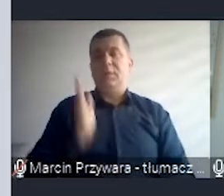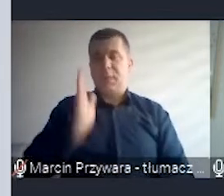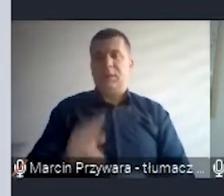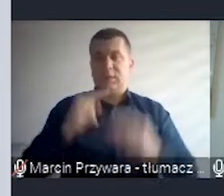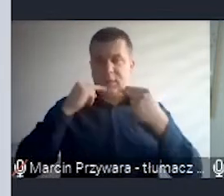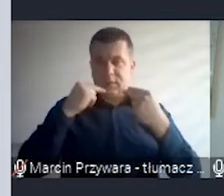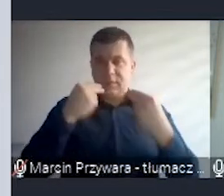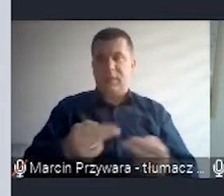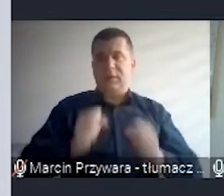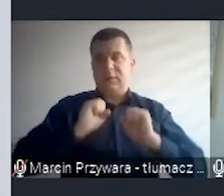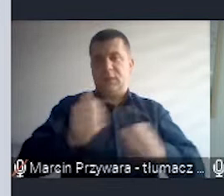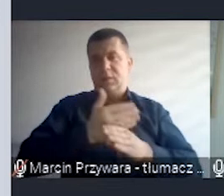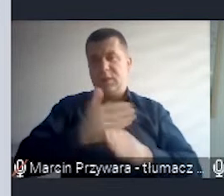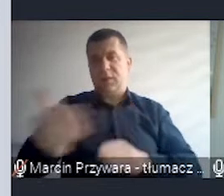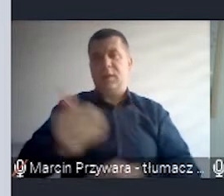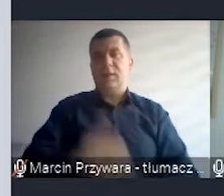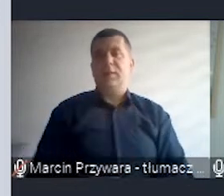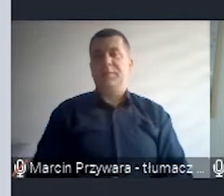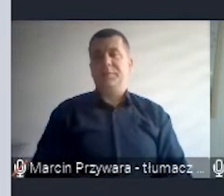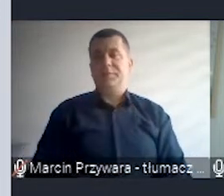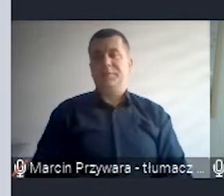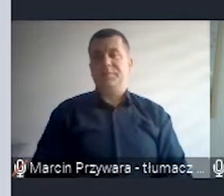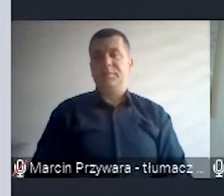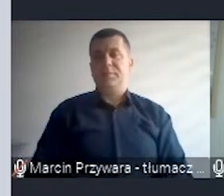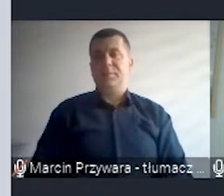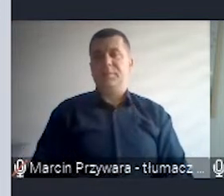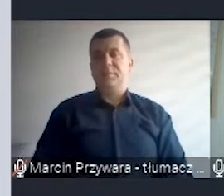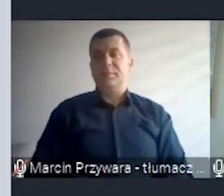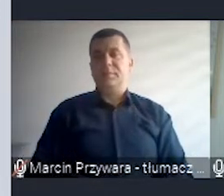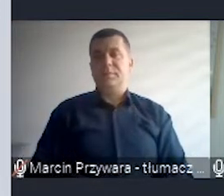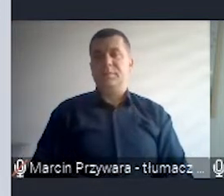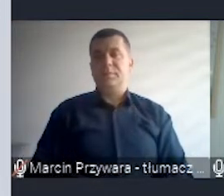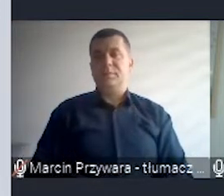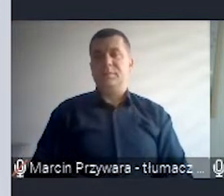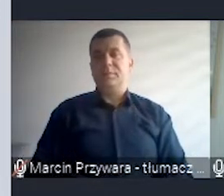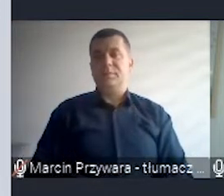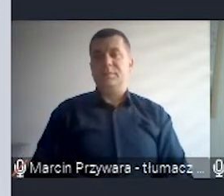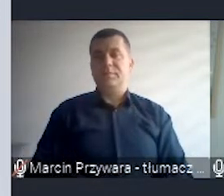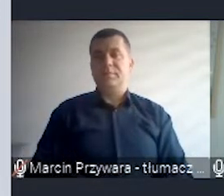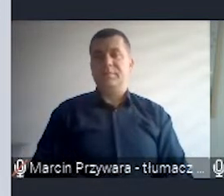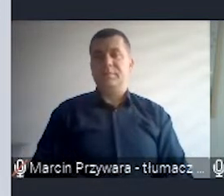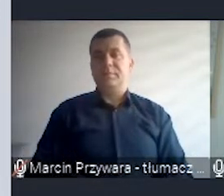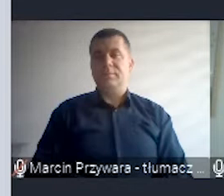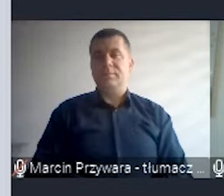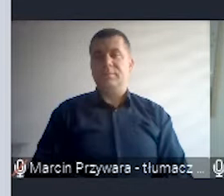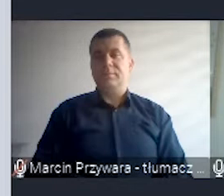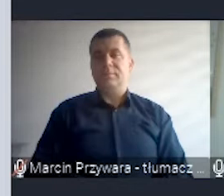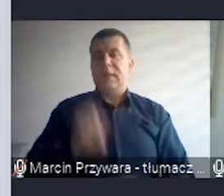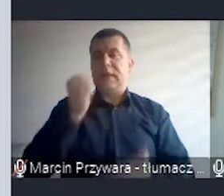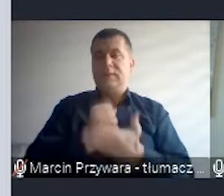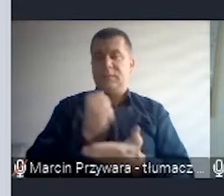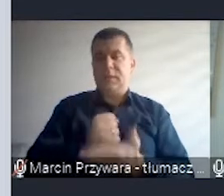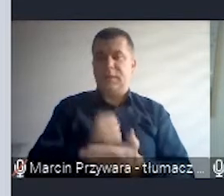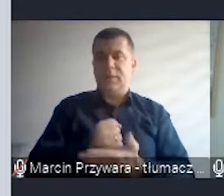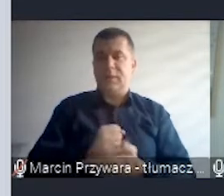Będziemy działać dalej, będziemy szli dalej. I drodzy, teraz taka